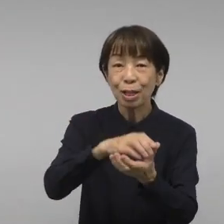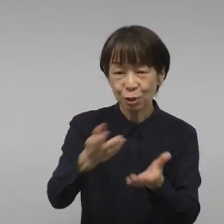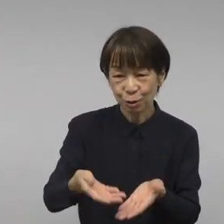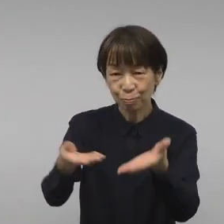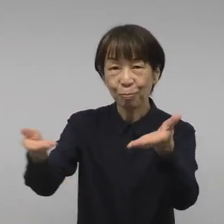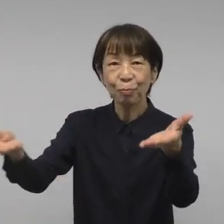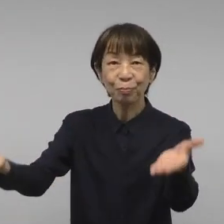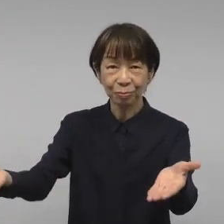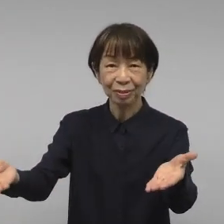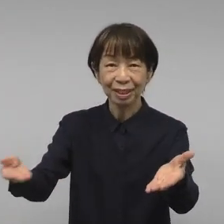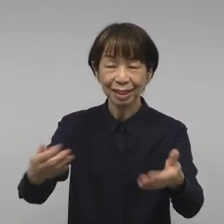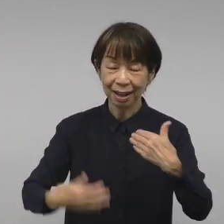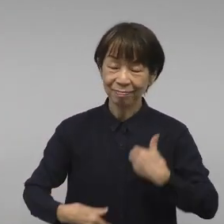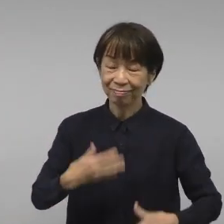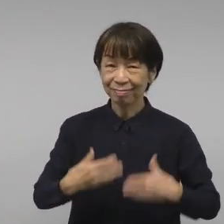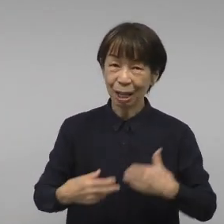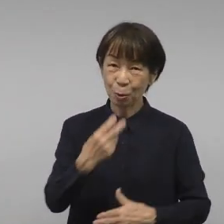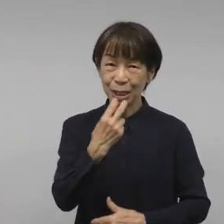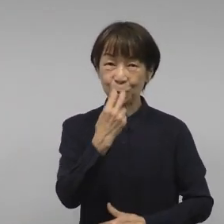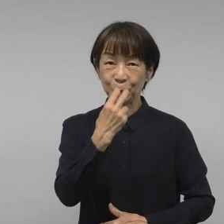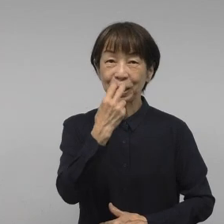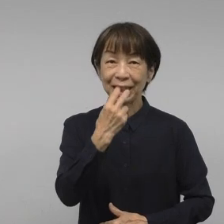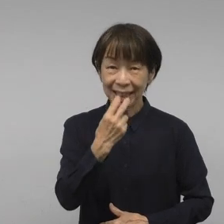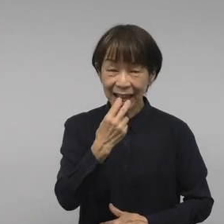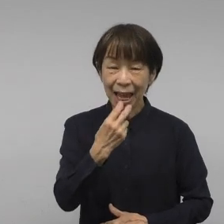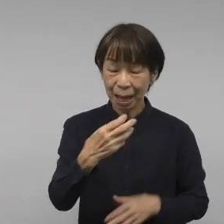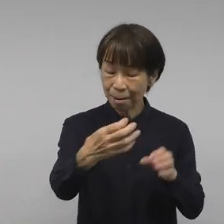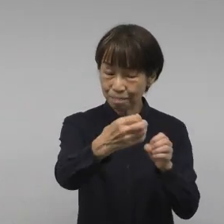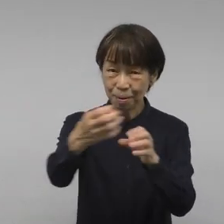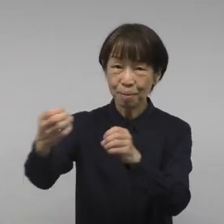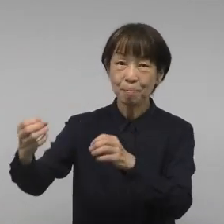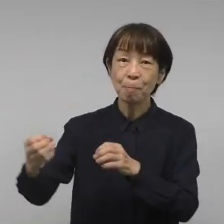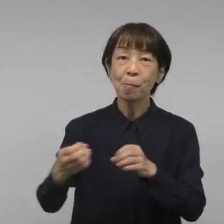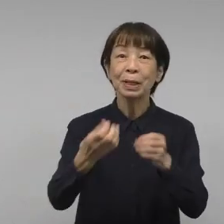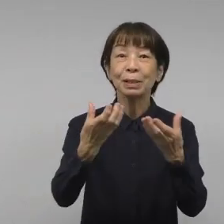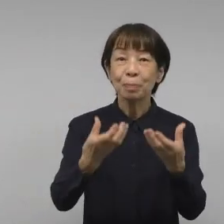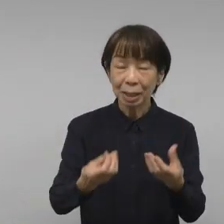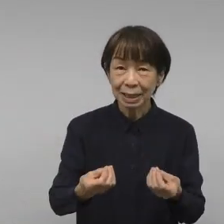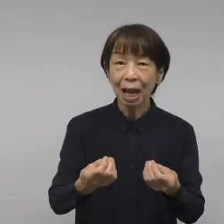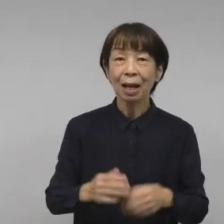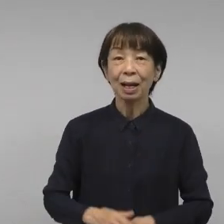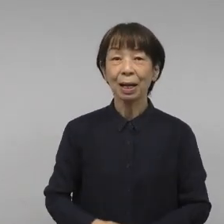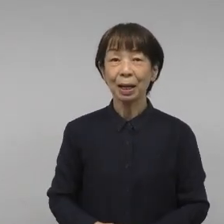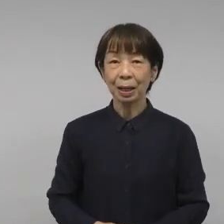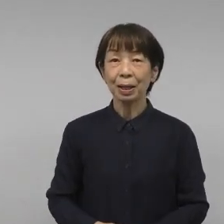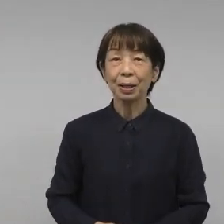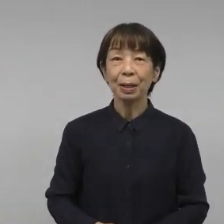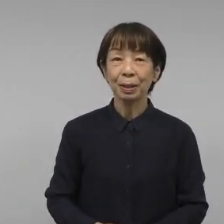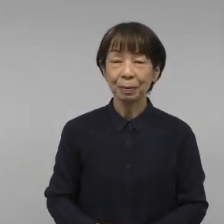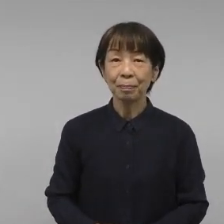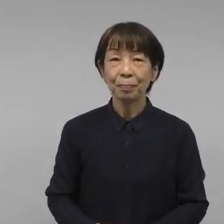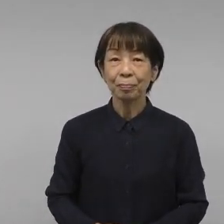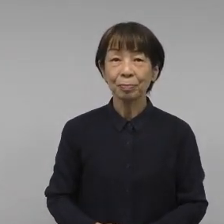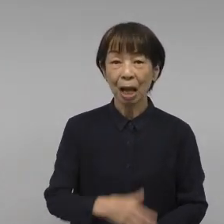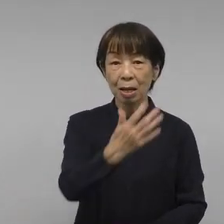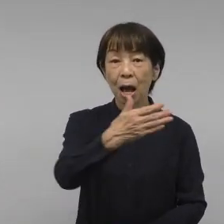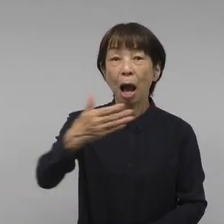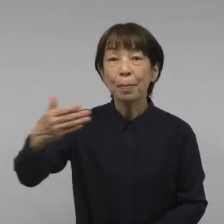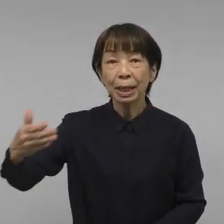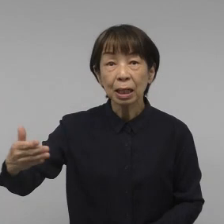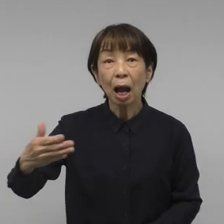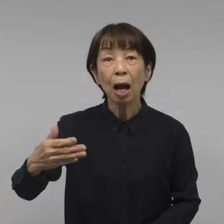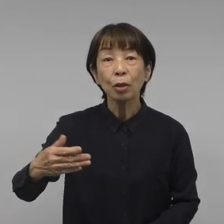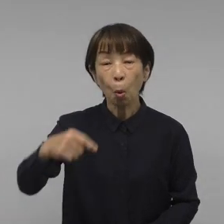ですね、和やかな雰囲気の中で、お話をさせていただきました。お茶のこの何て言うんでしょう、アメリカ国内